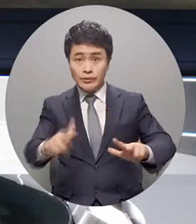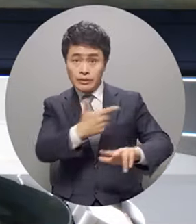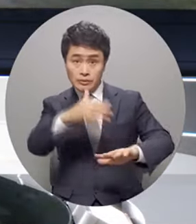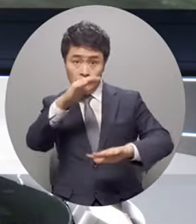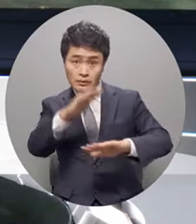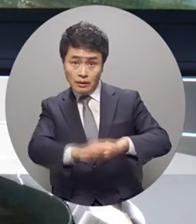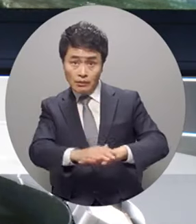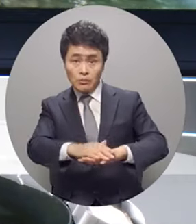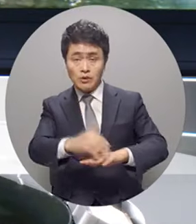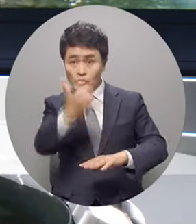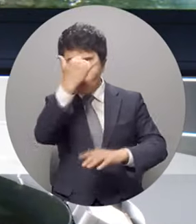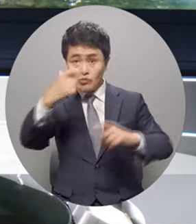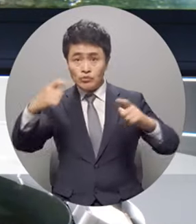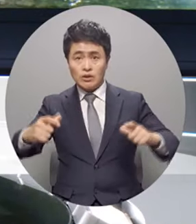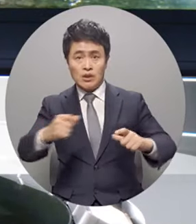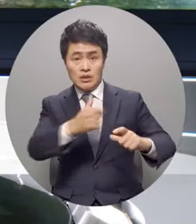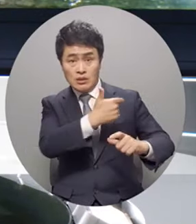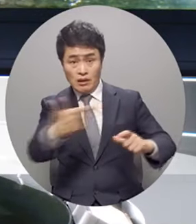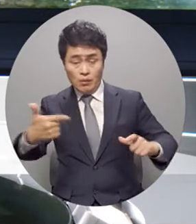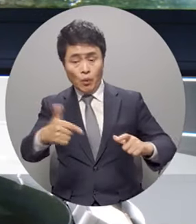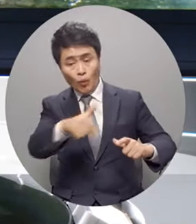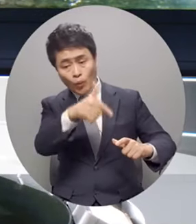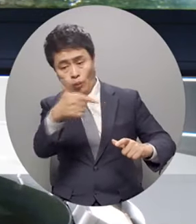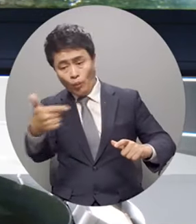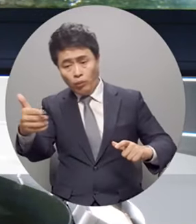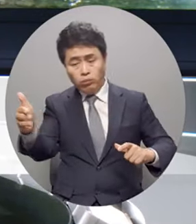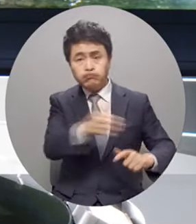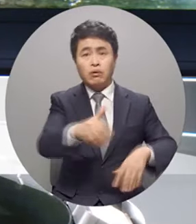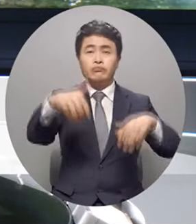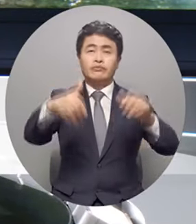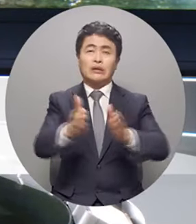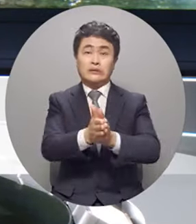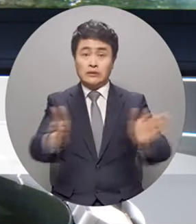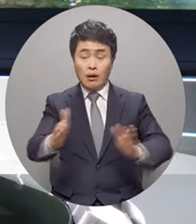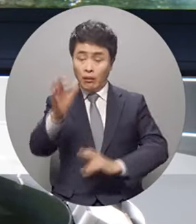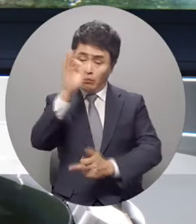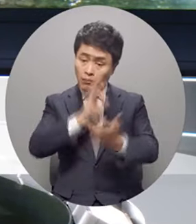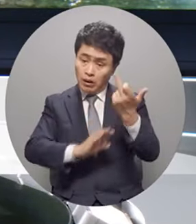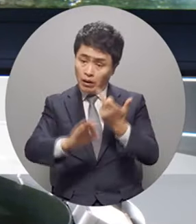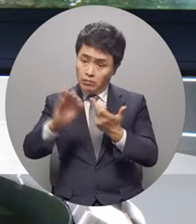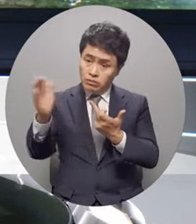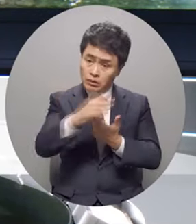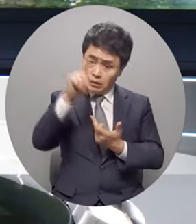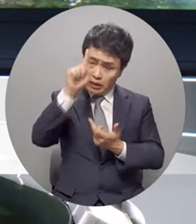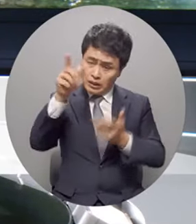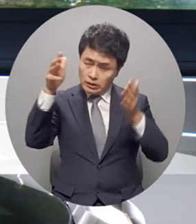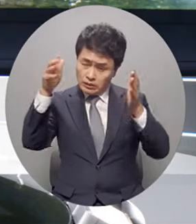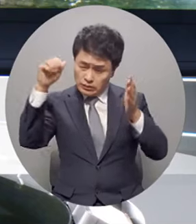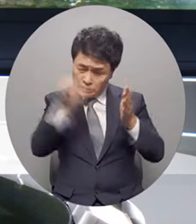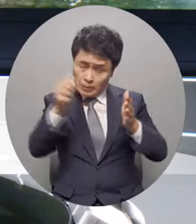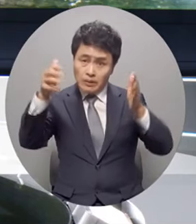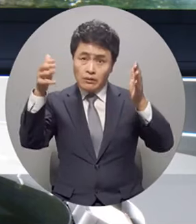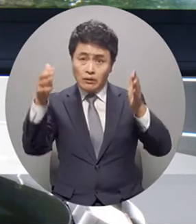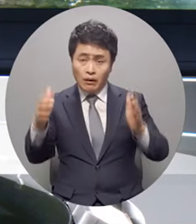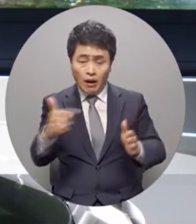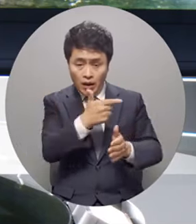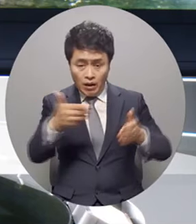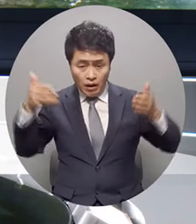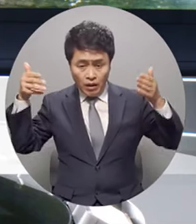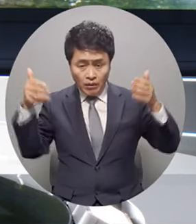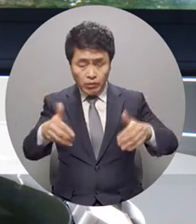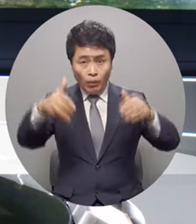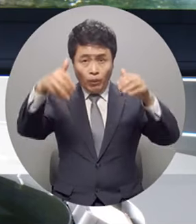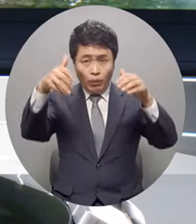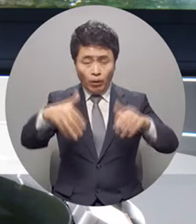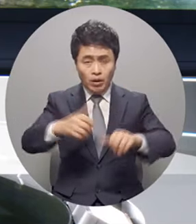대전을 비롯해 충남 대부분 지역은 오후부터 비가 시작됐고 또 밤부터 내일 새벽까지 집중적인 장대비가 예상돼